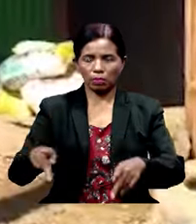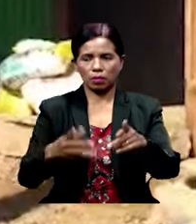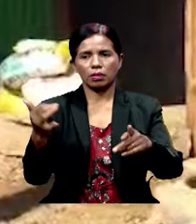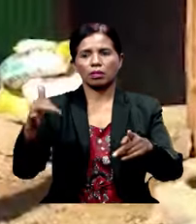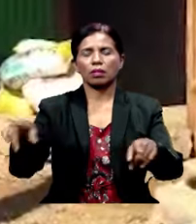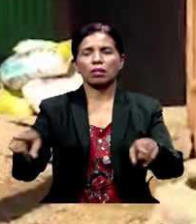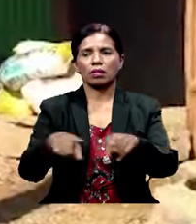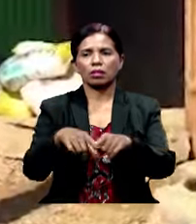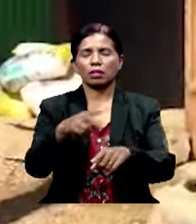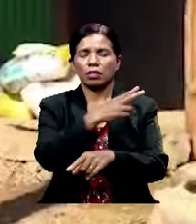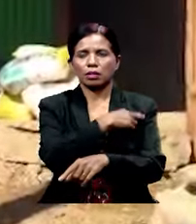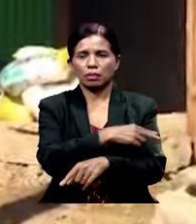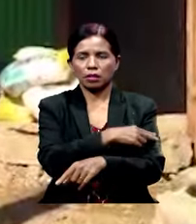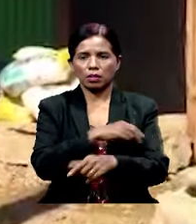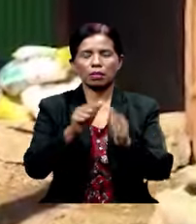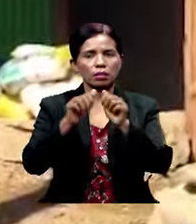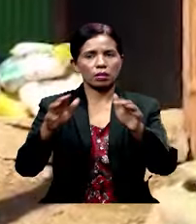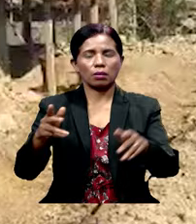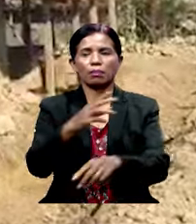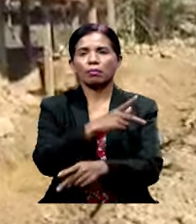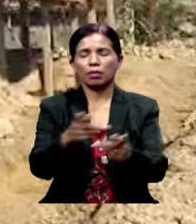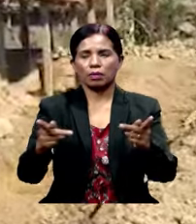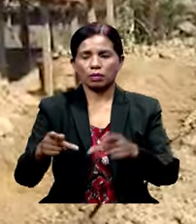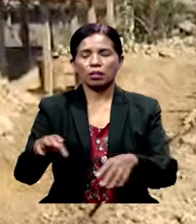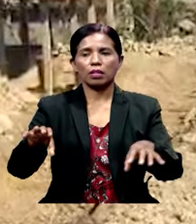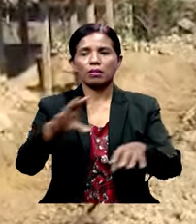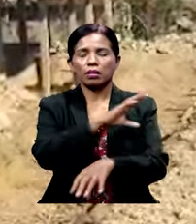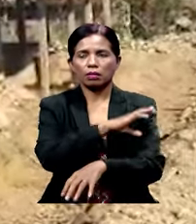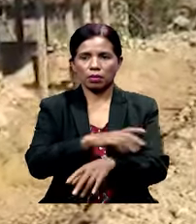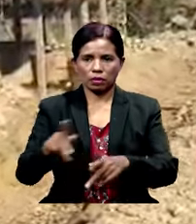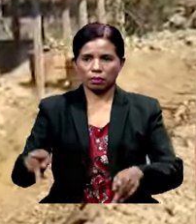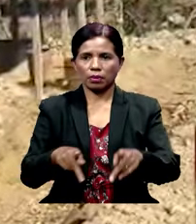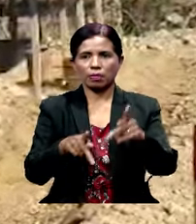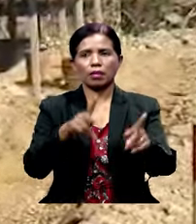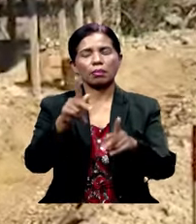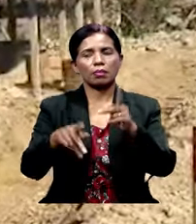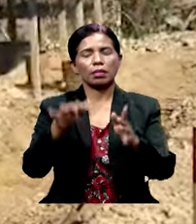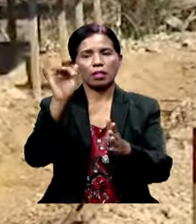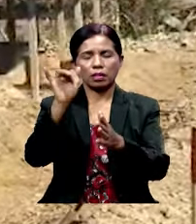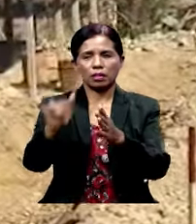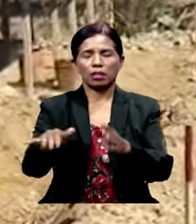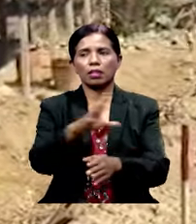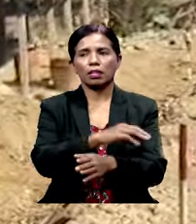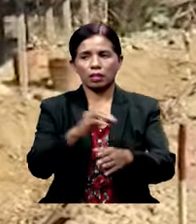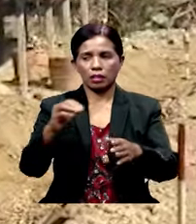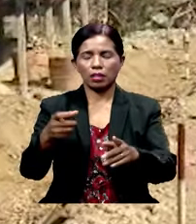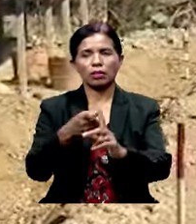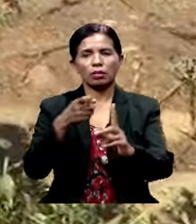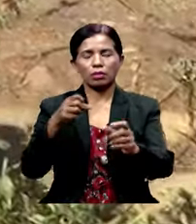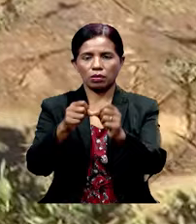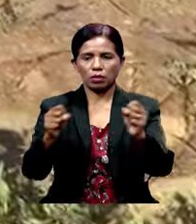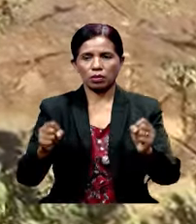anisan centro saude, administrasaun posto, no segurança publika. Populasaun nebehela iha kelikai centro, mai husi